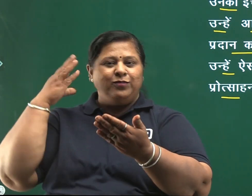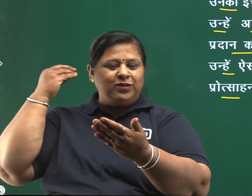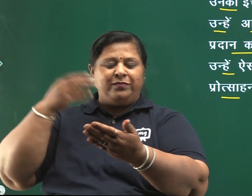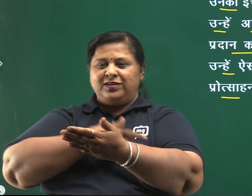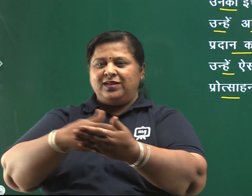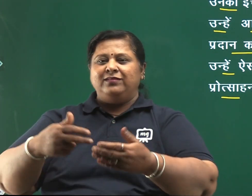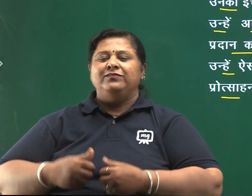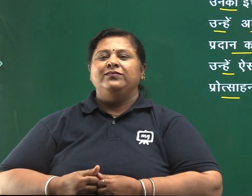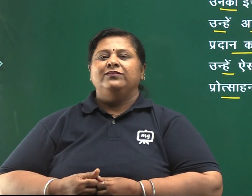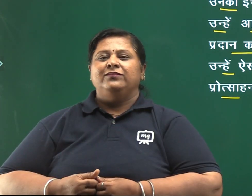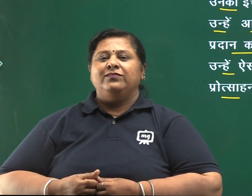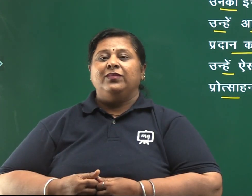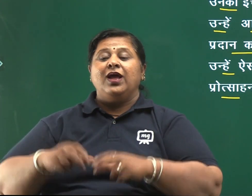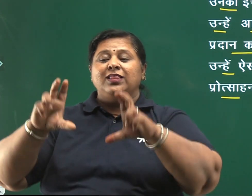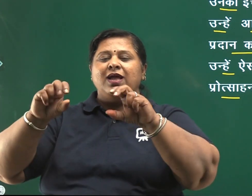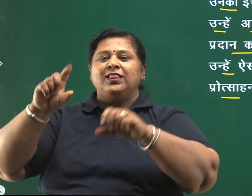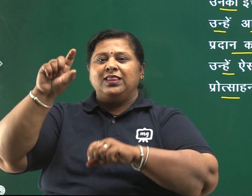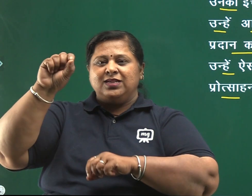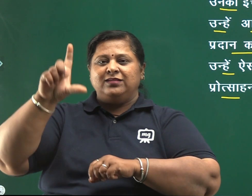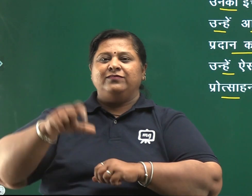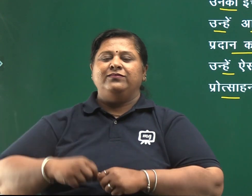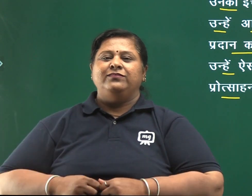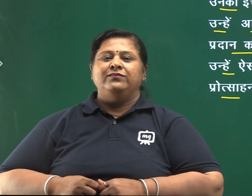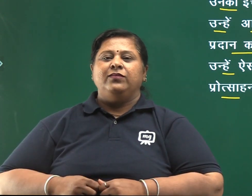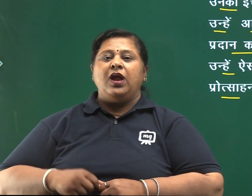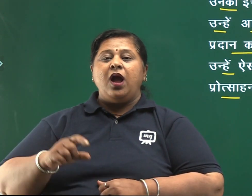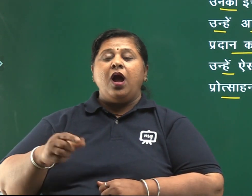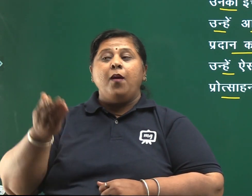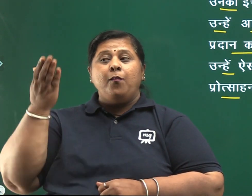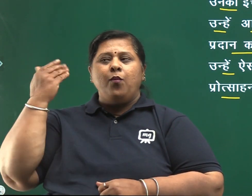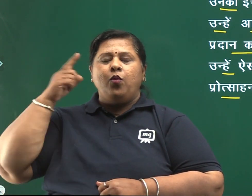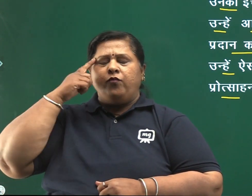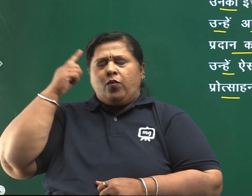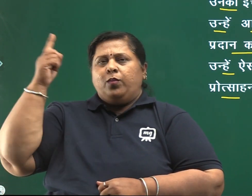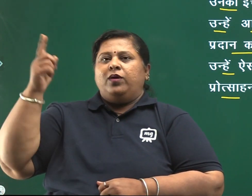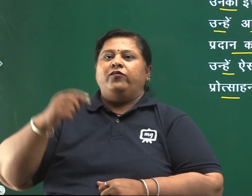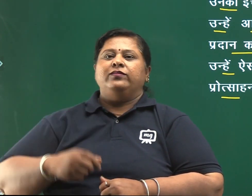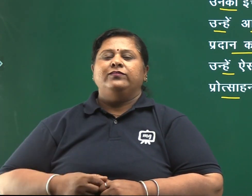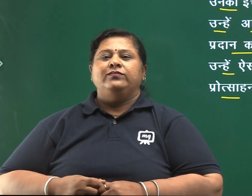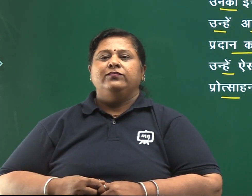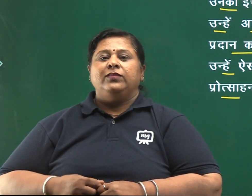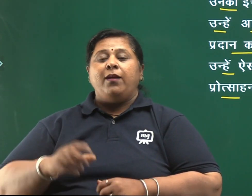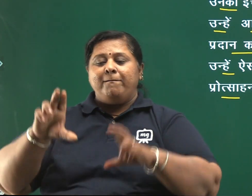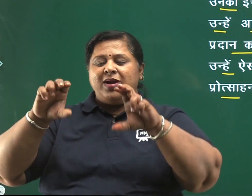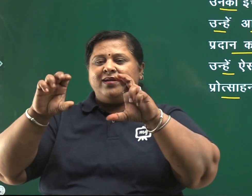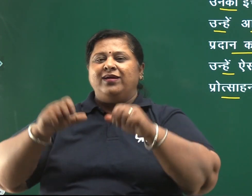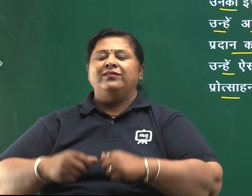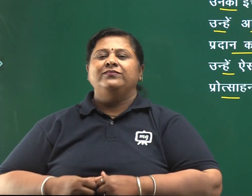वसंत के अध्याय 10 अपूर्व अनुभव पाठ